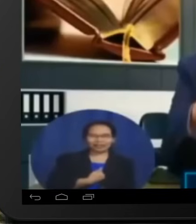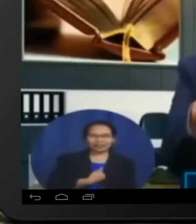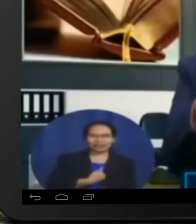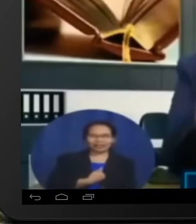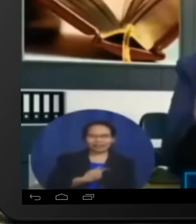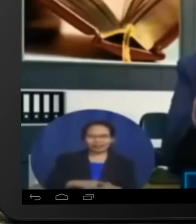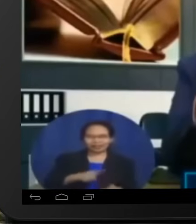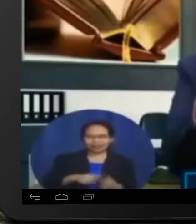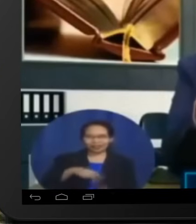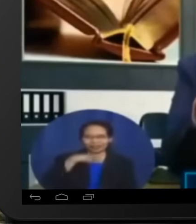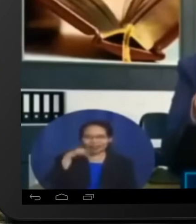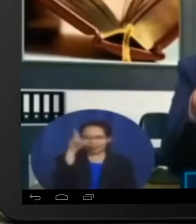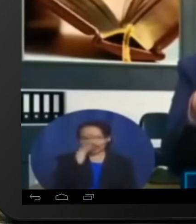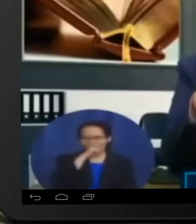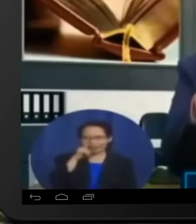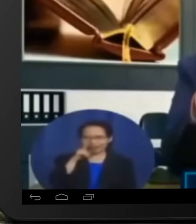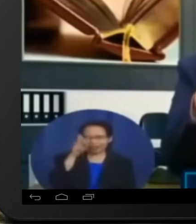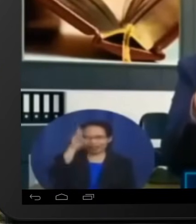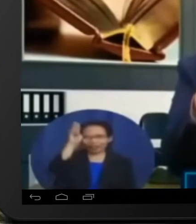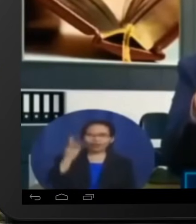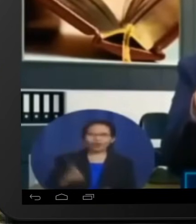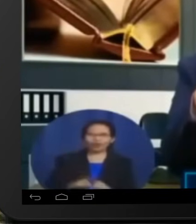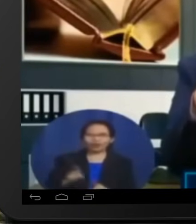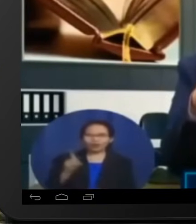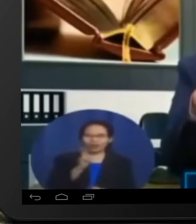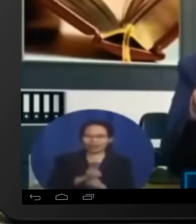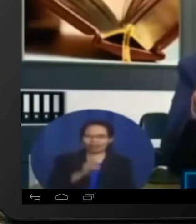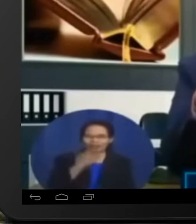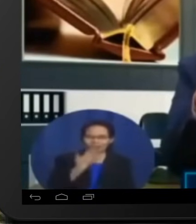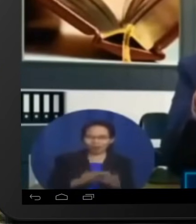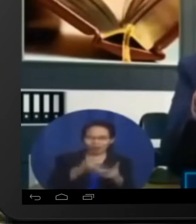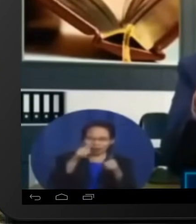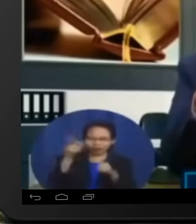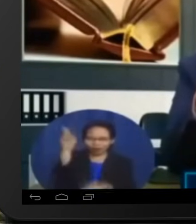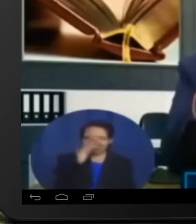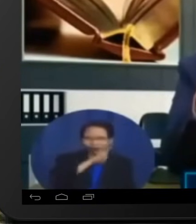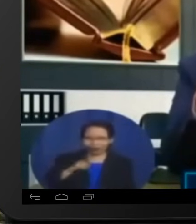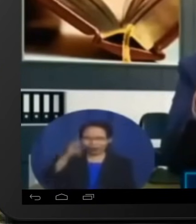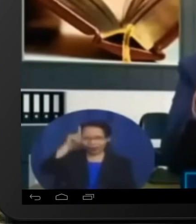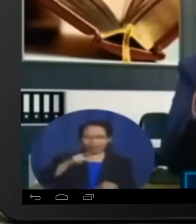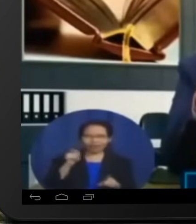At saka, hindi siya nagpapapogi. Pogi siya talaga. Kaya ka ba, Sis Luz?